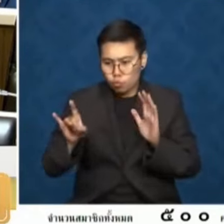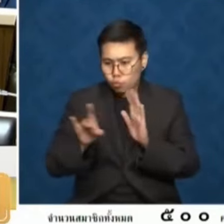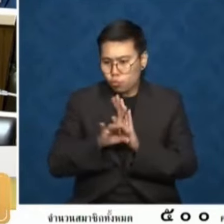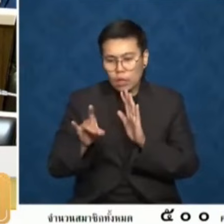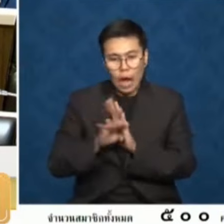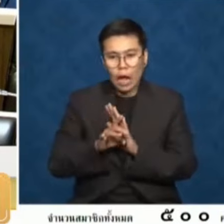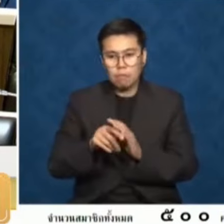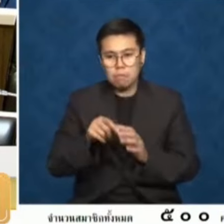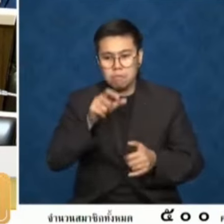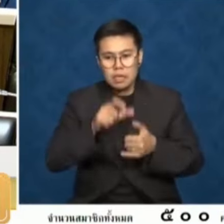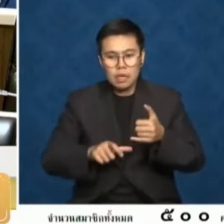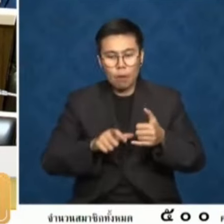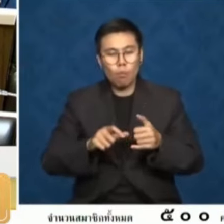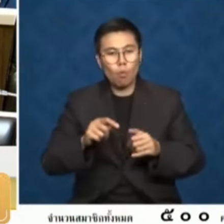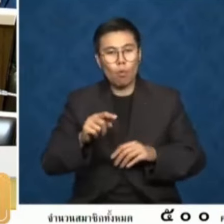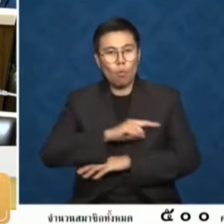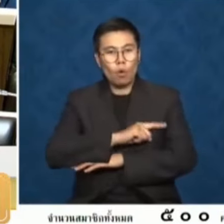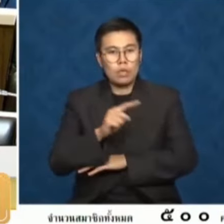ป็นครั้งสุดท้ายเถอะครับ